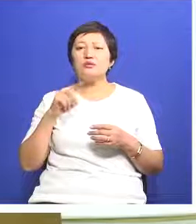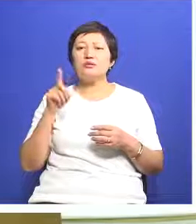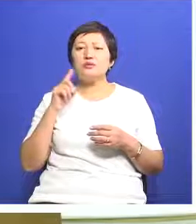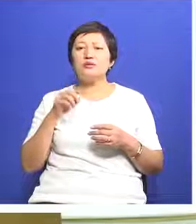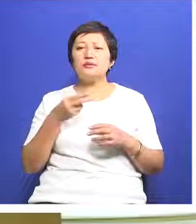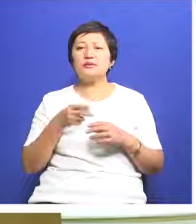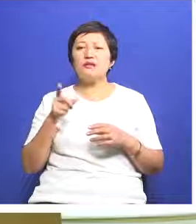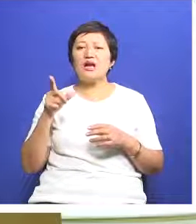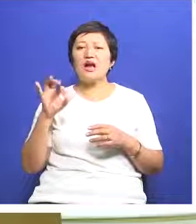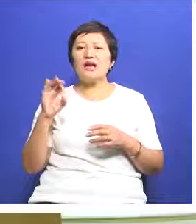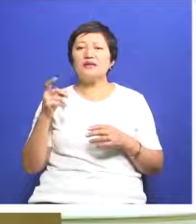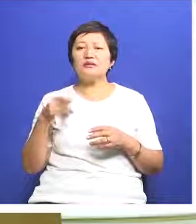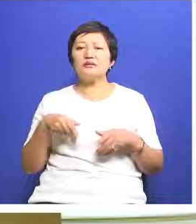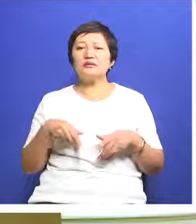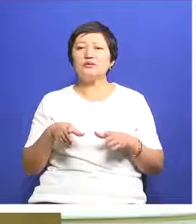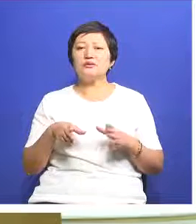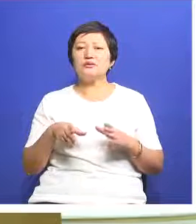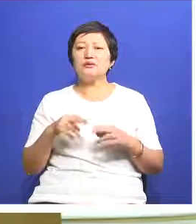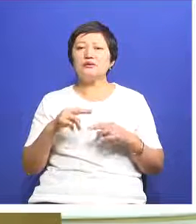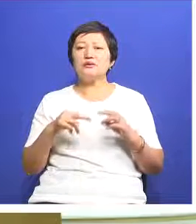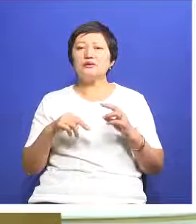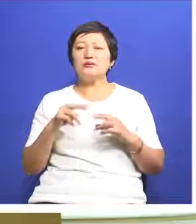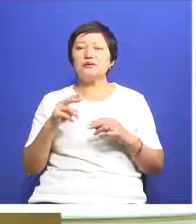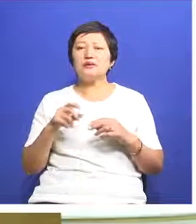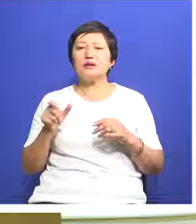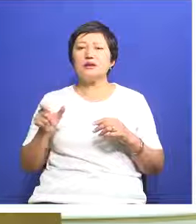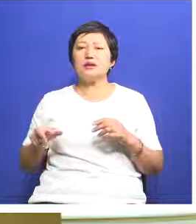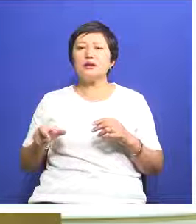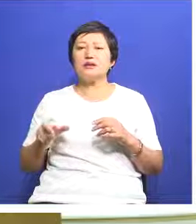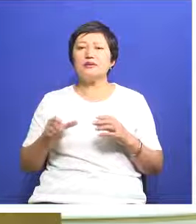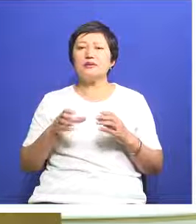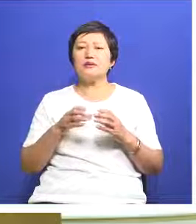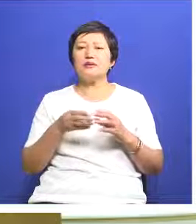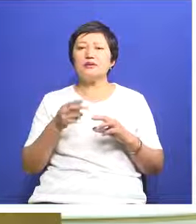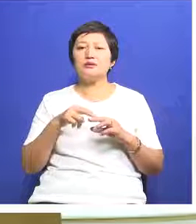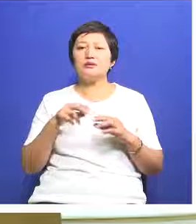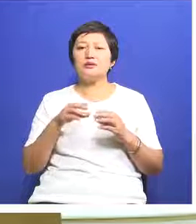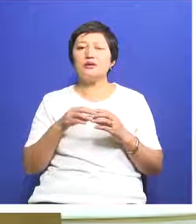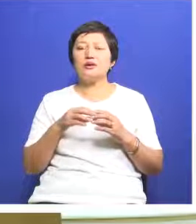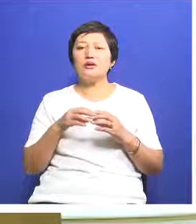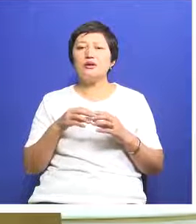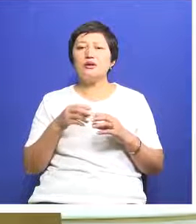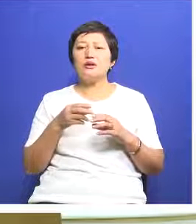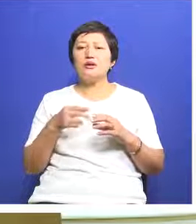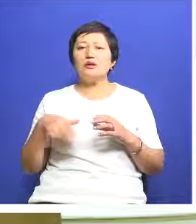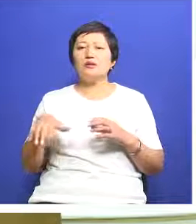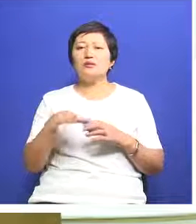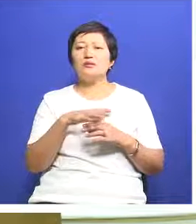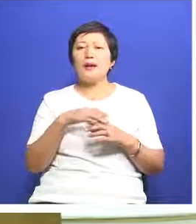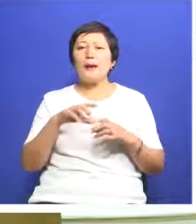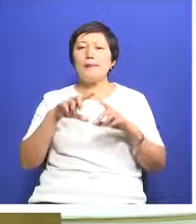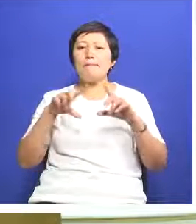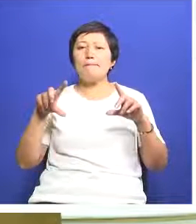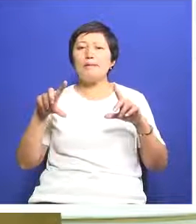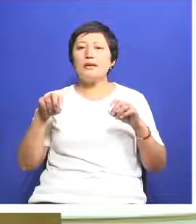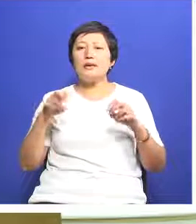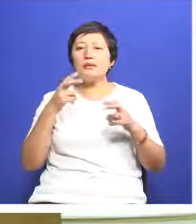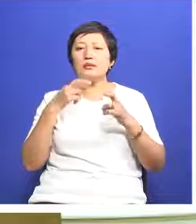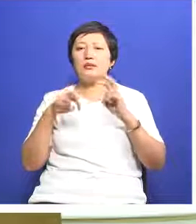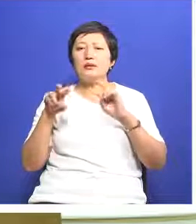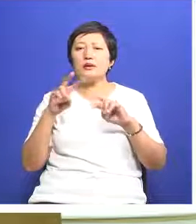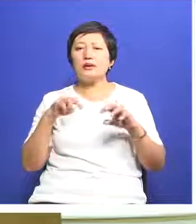керек, газын тартуубуз керек, көчөсүн салуубуз керек, адамдарды жайгаштыруубуз керек. Және ол жақта мектеп орын